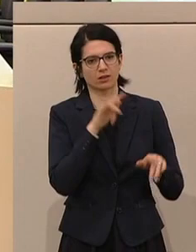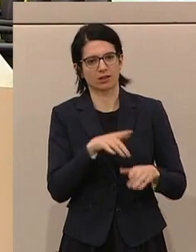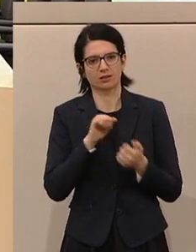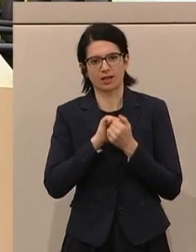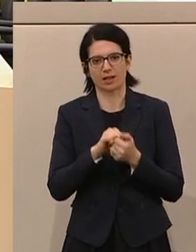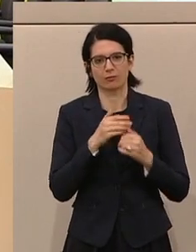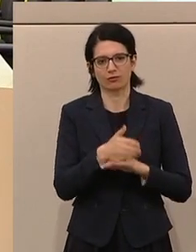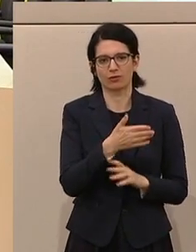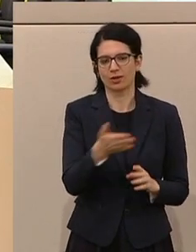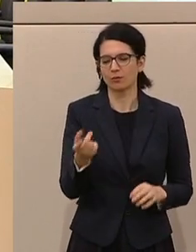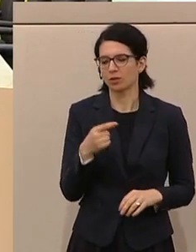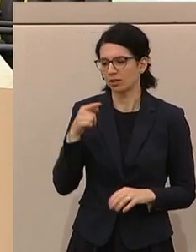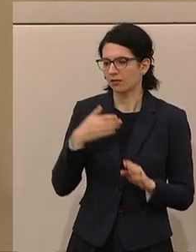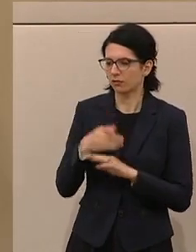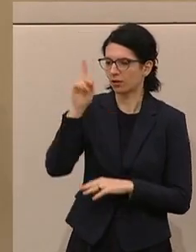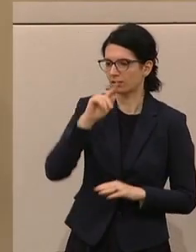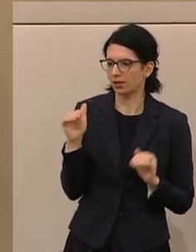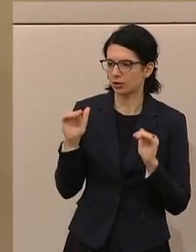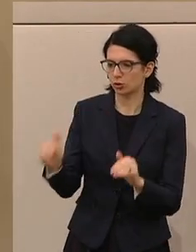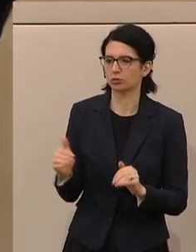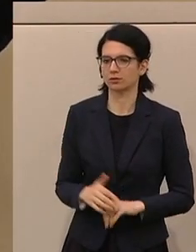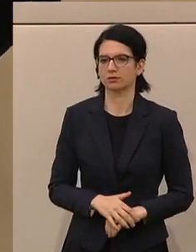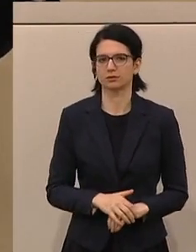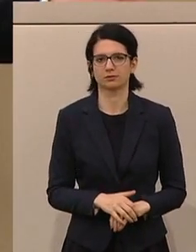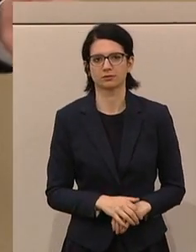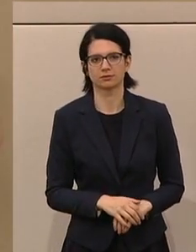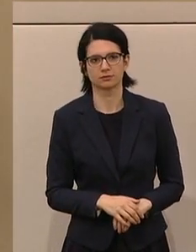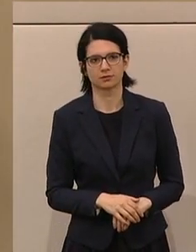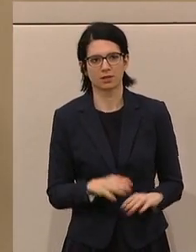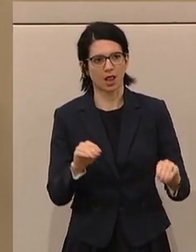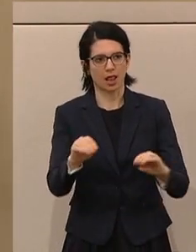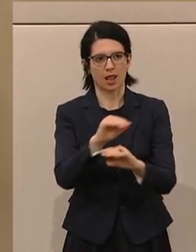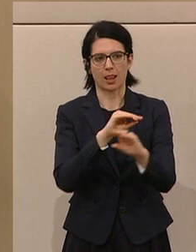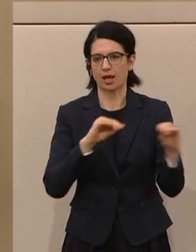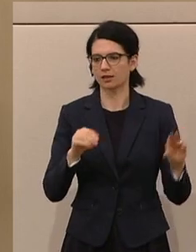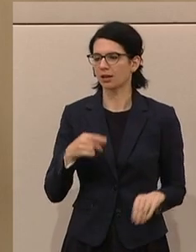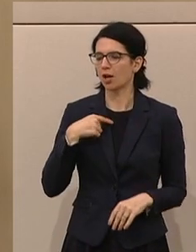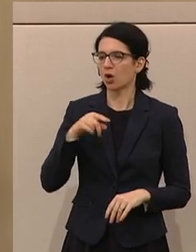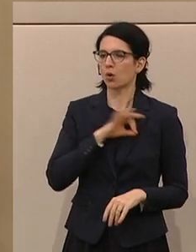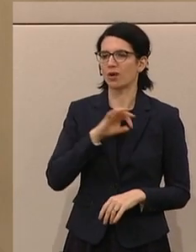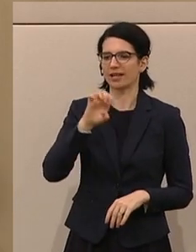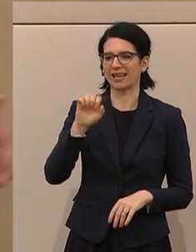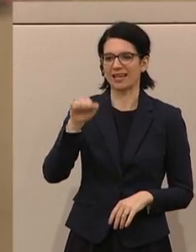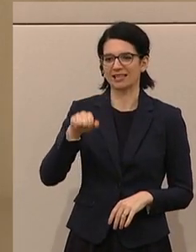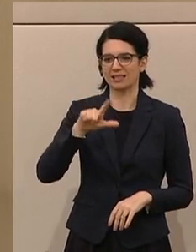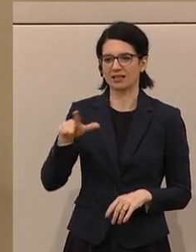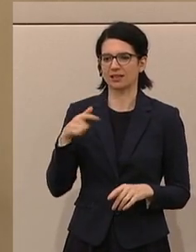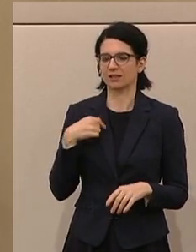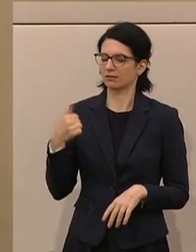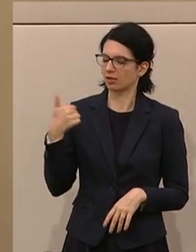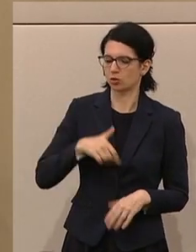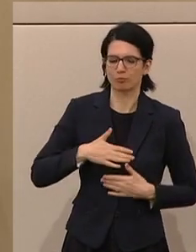ist unsere Aufgabe auch für den Tierschutz und ich hoffe auch, und da darf ich schon sagen, Kollege Essl ist bereit darüber zu reden, auch